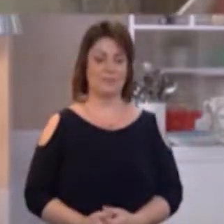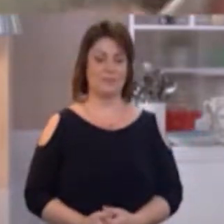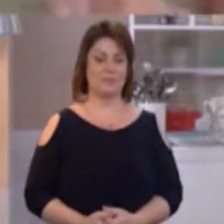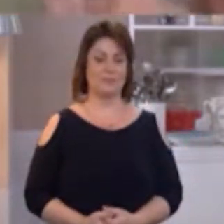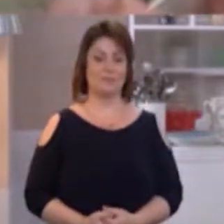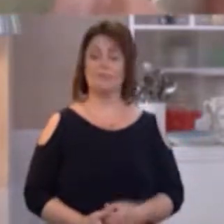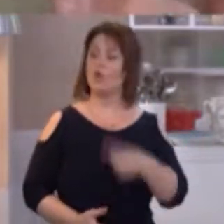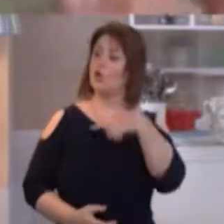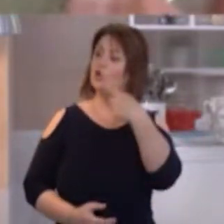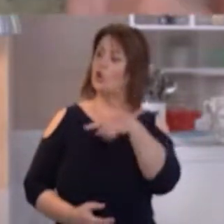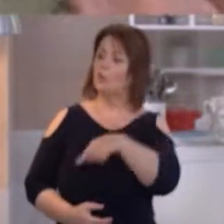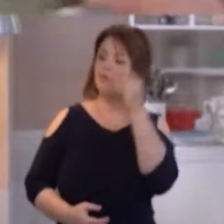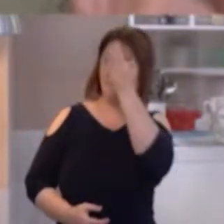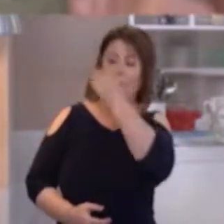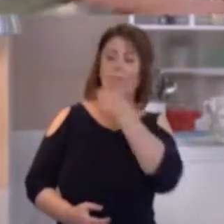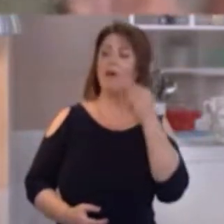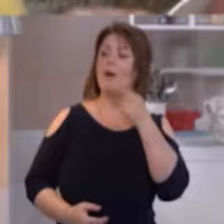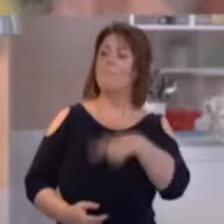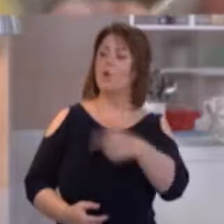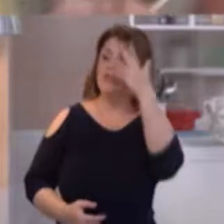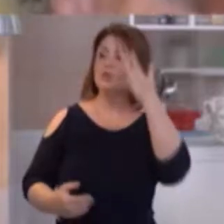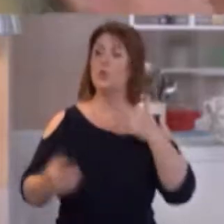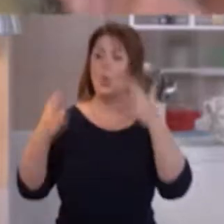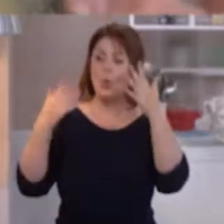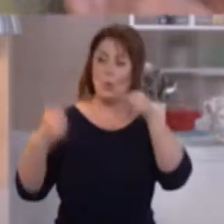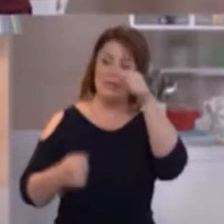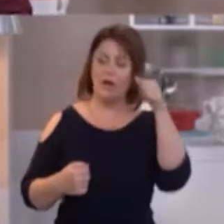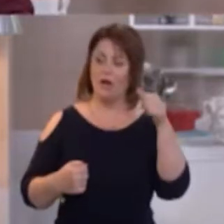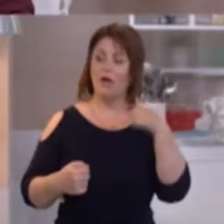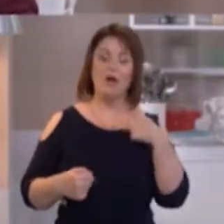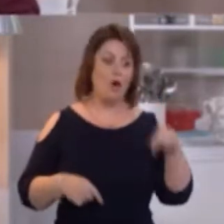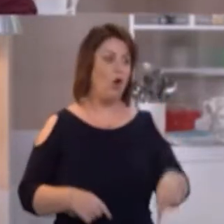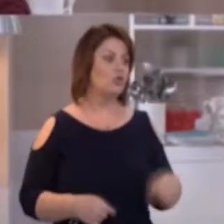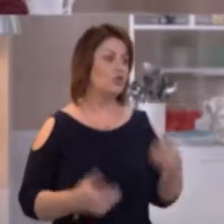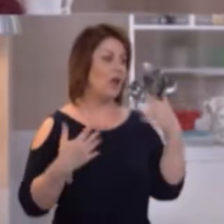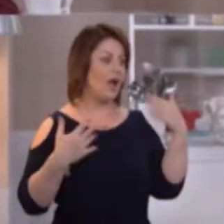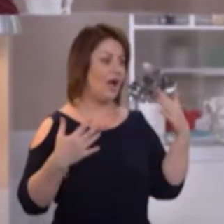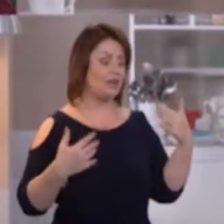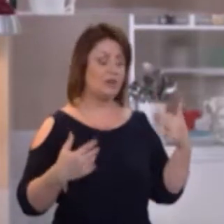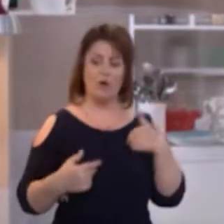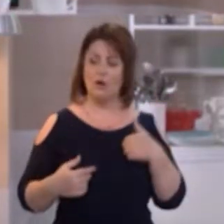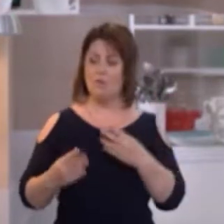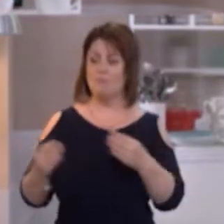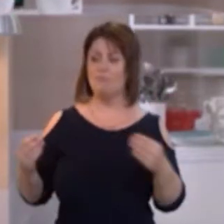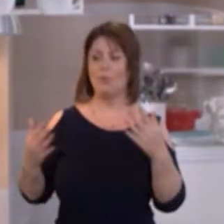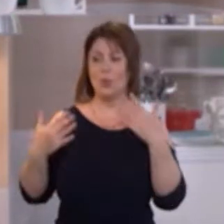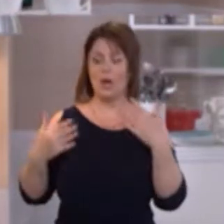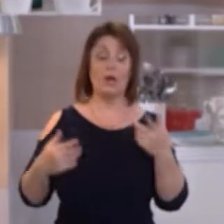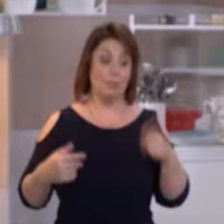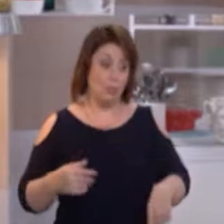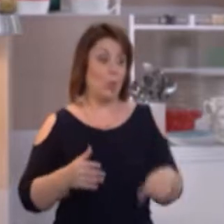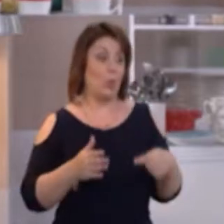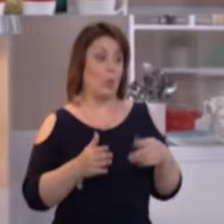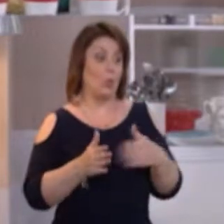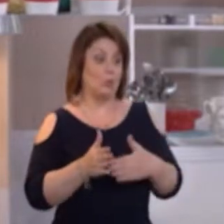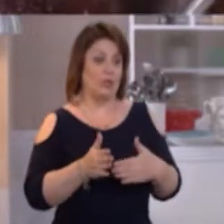Allora. Dopo ti devo tamponare un po' che stai sudando. Fa caldo oggi. Fa caldo, sì. Sì, fa molto caldo. Fa in cucina.